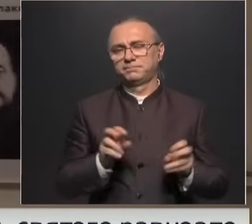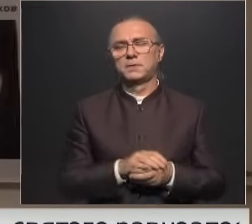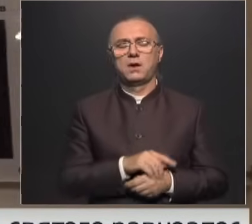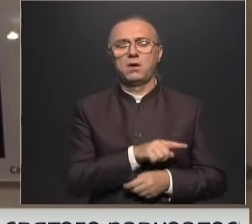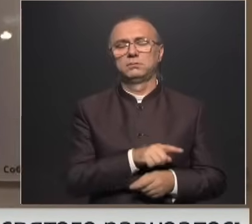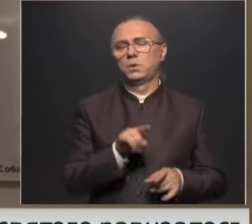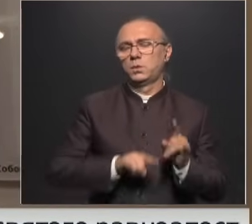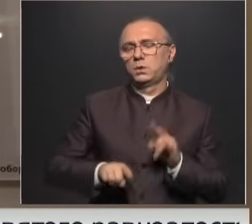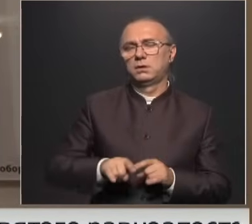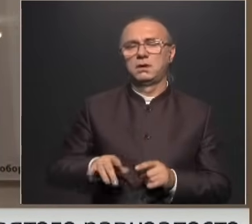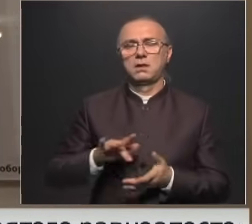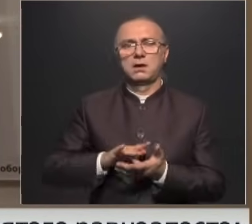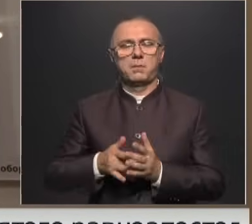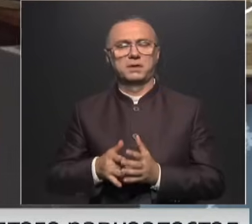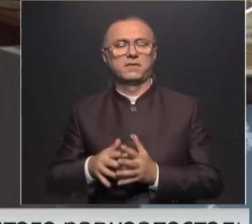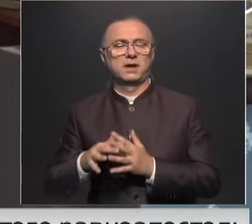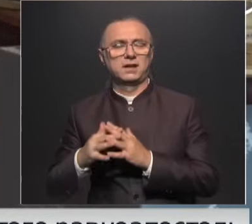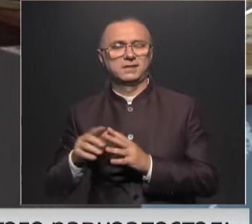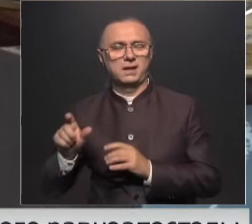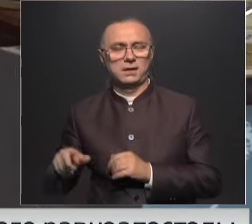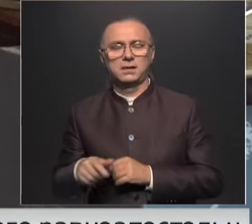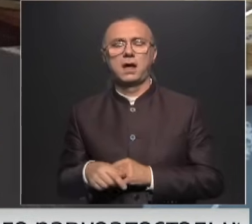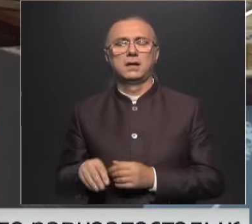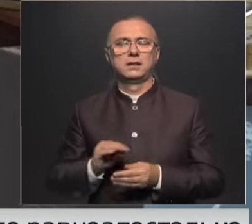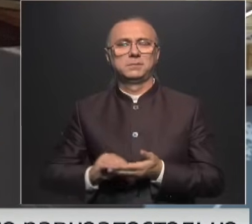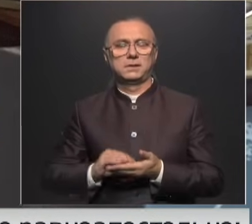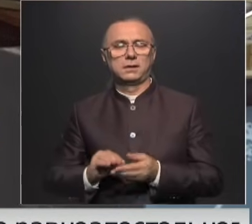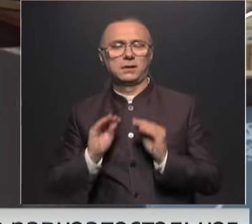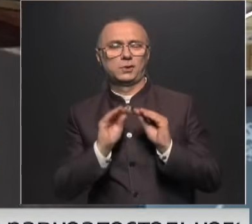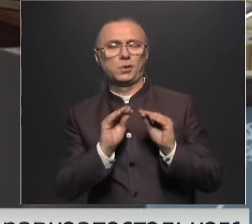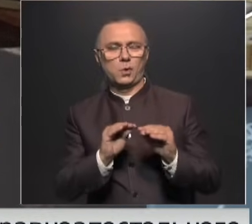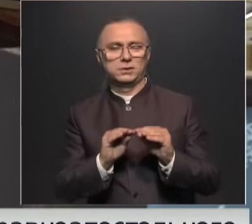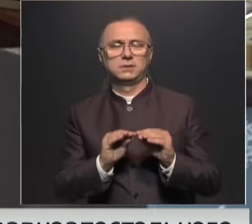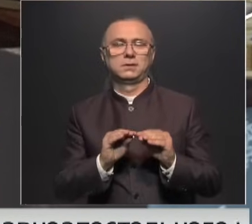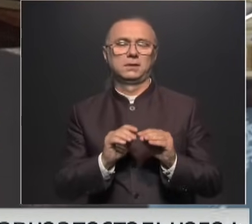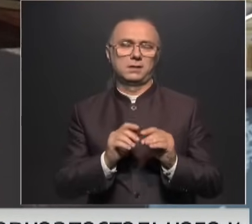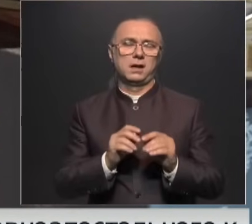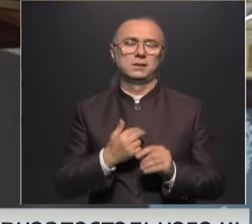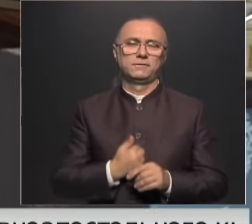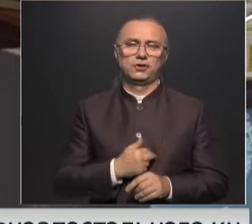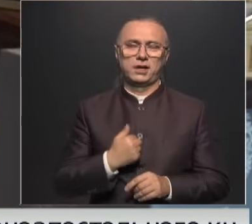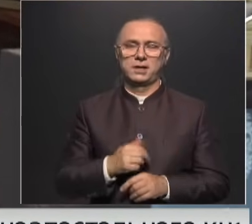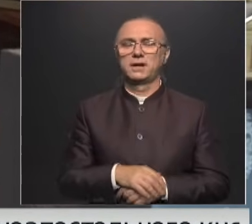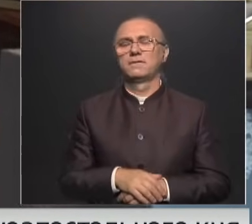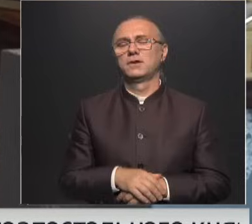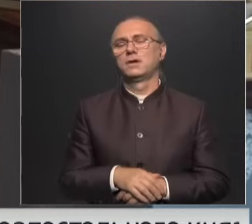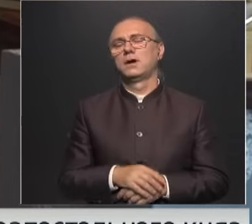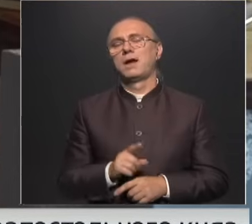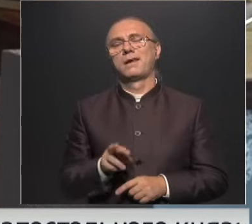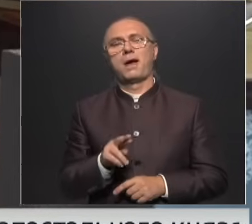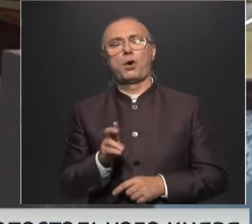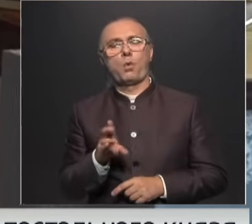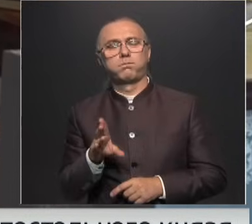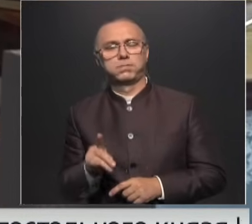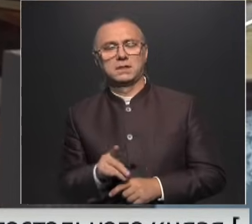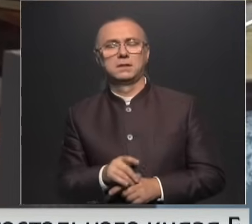администрацию обители, что сомнительные лица в монастыре, что в окрестных избушках проживают